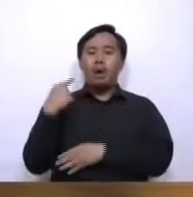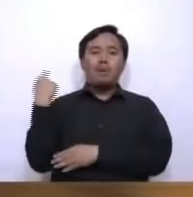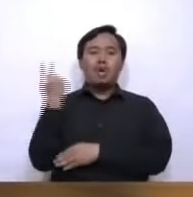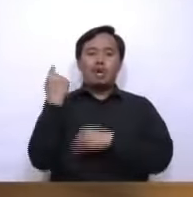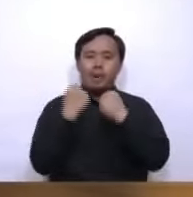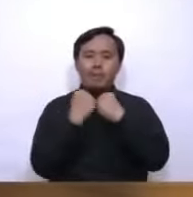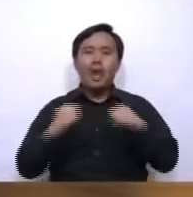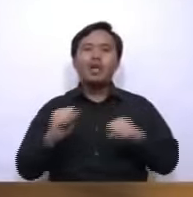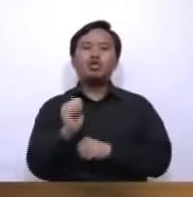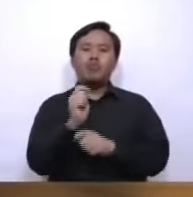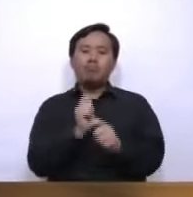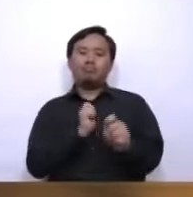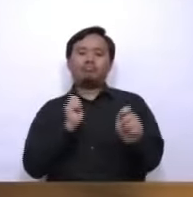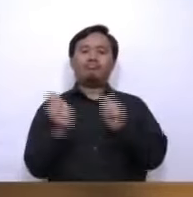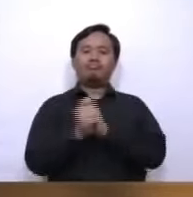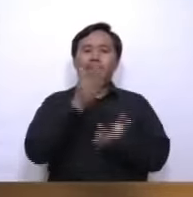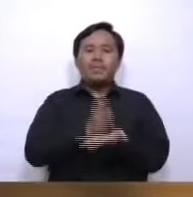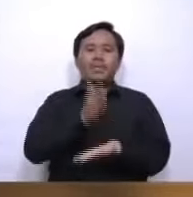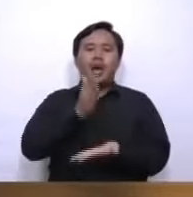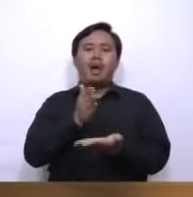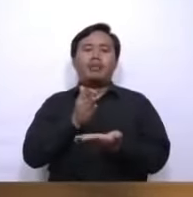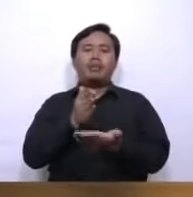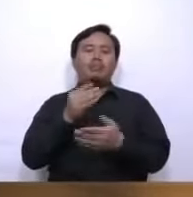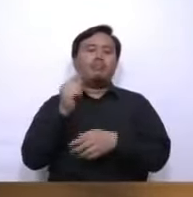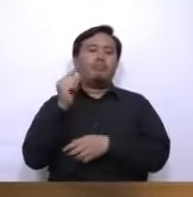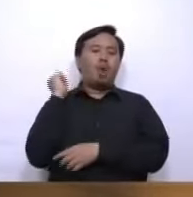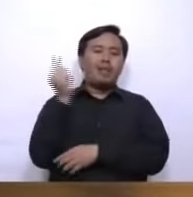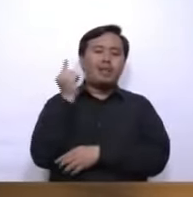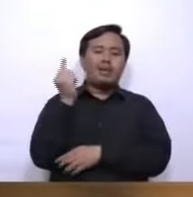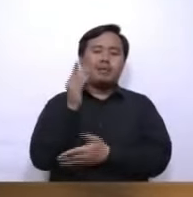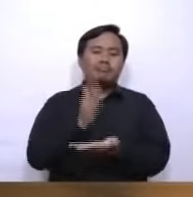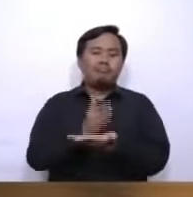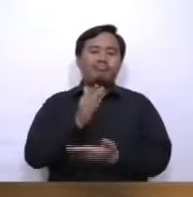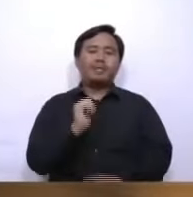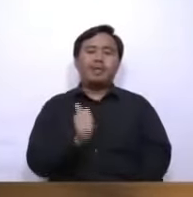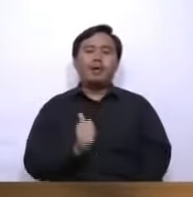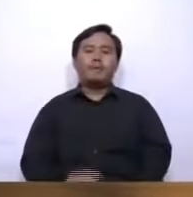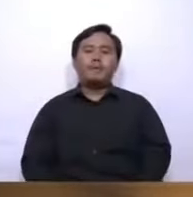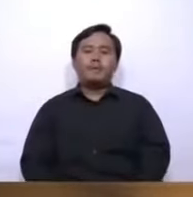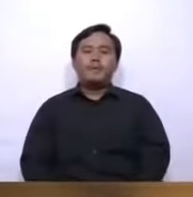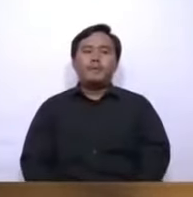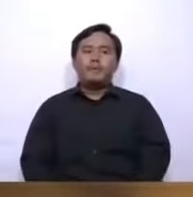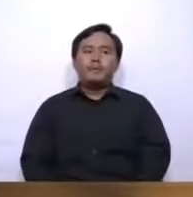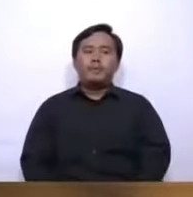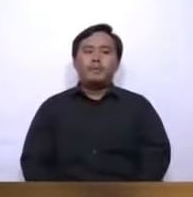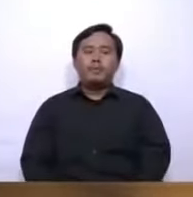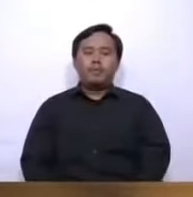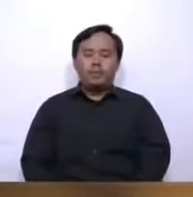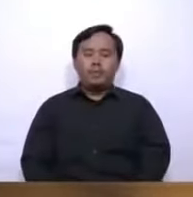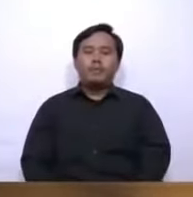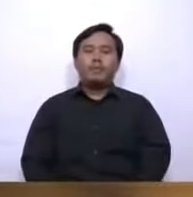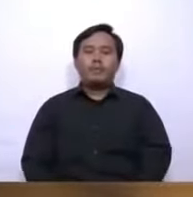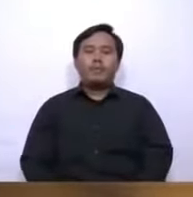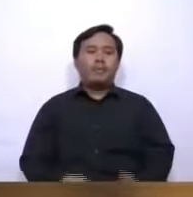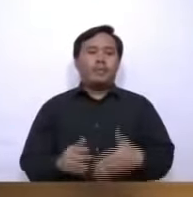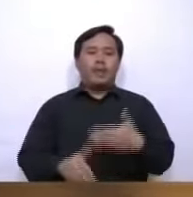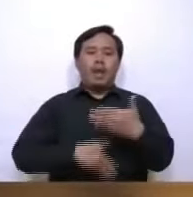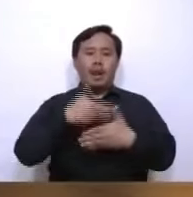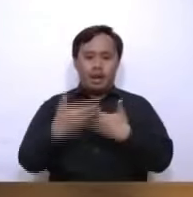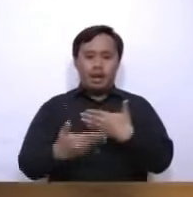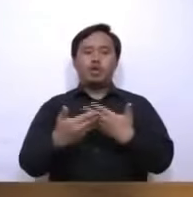keberanian untuk melakukan kebijakan-kebijakan teknis dan politis. Baik Bapak, waktu Anda sudah habis. Selanjutnya giliran